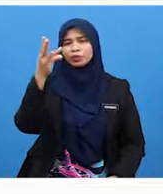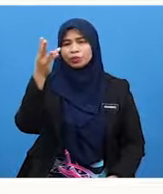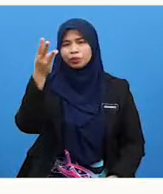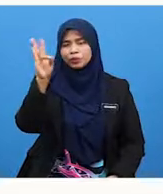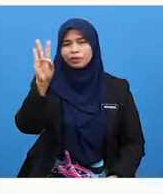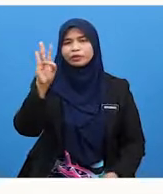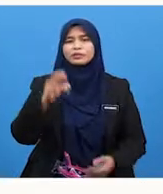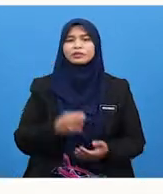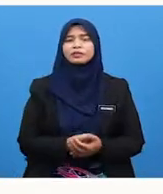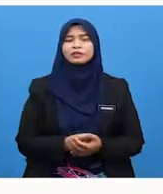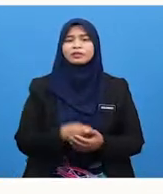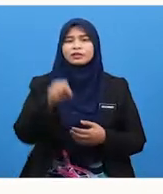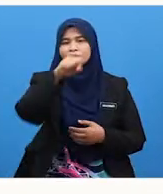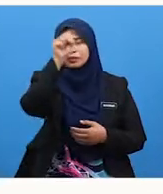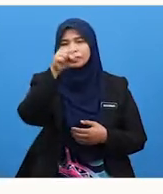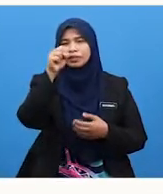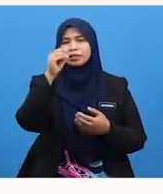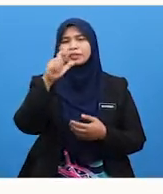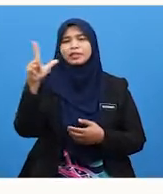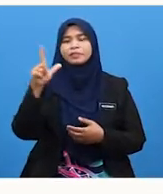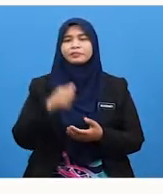516,217. Soalannya,